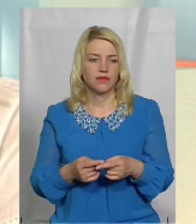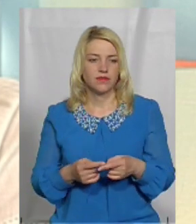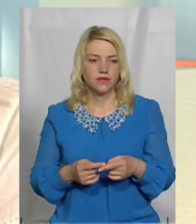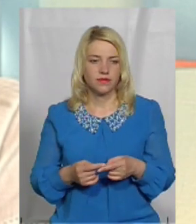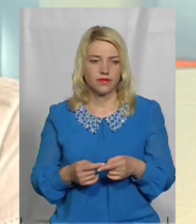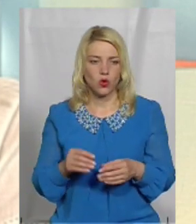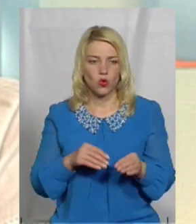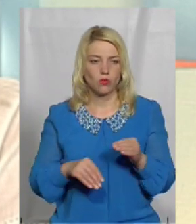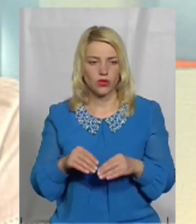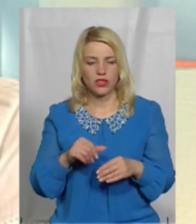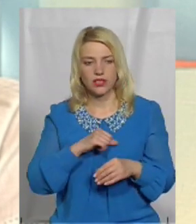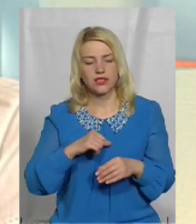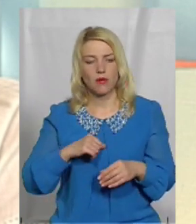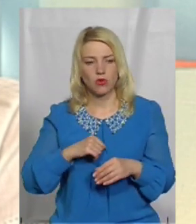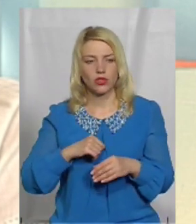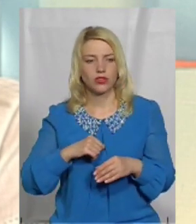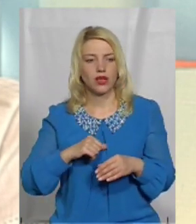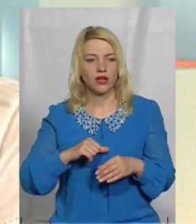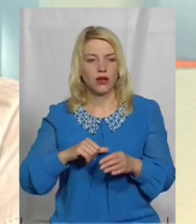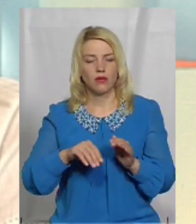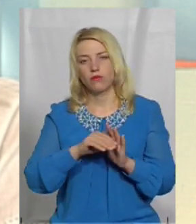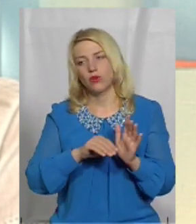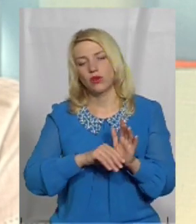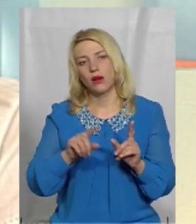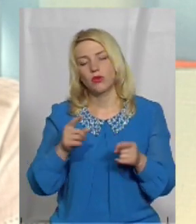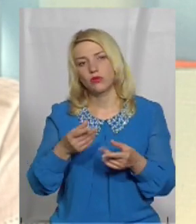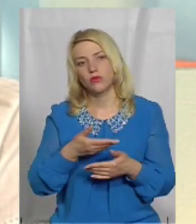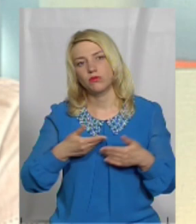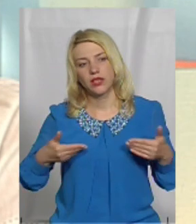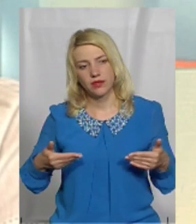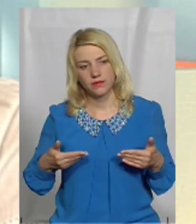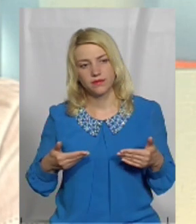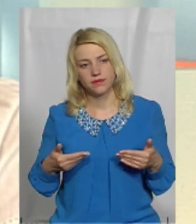компоненти самої програми. Тому ми